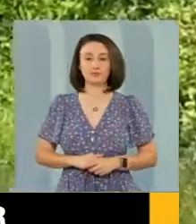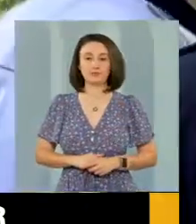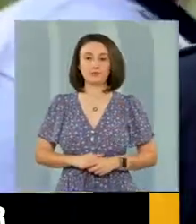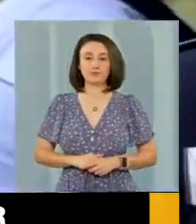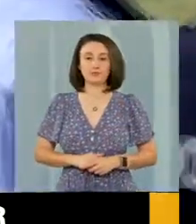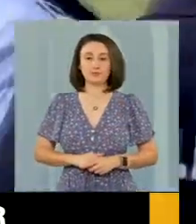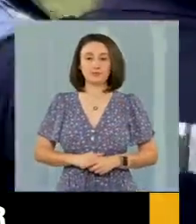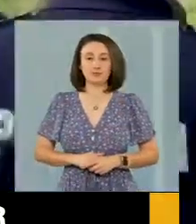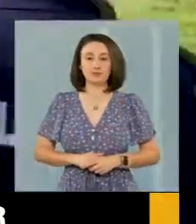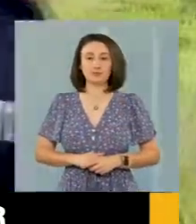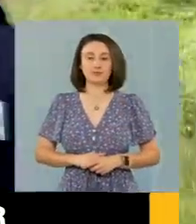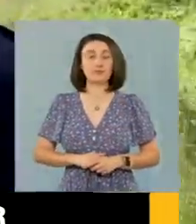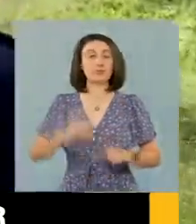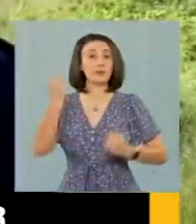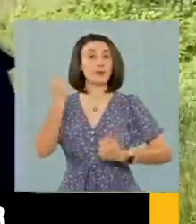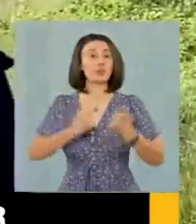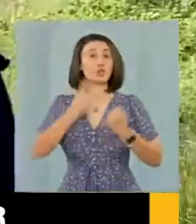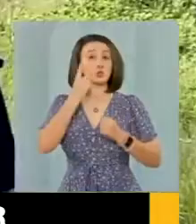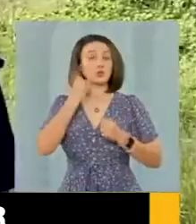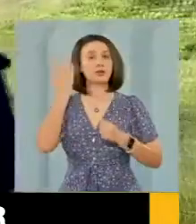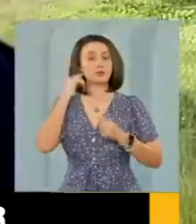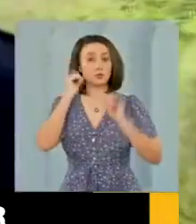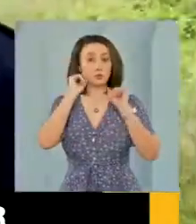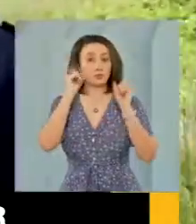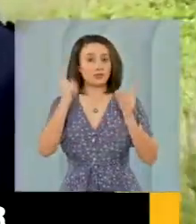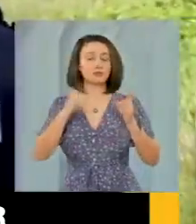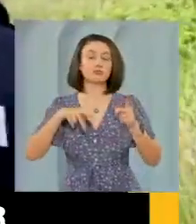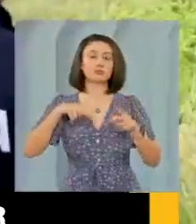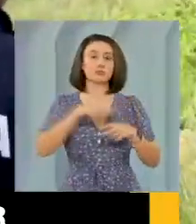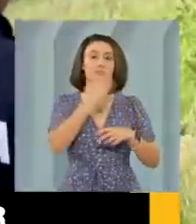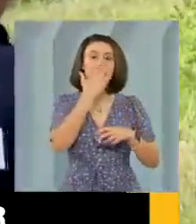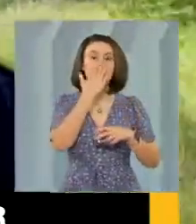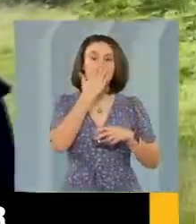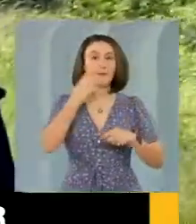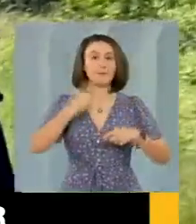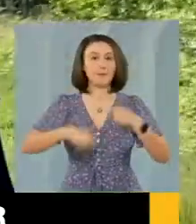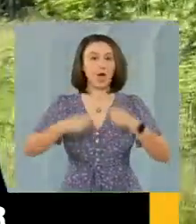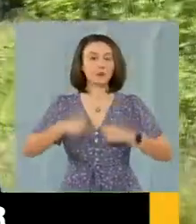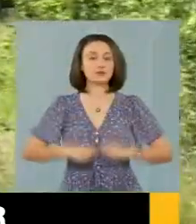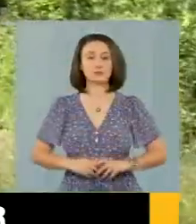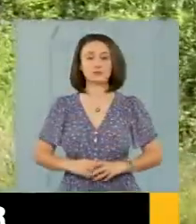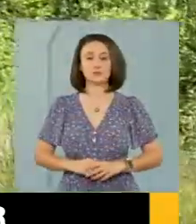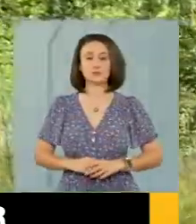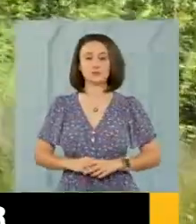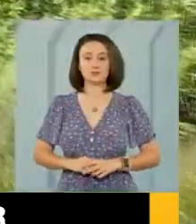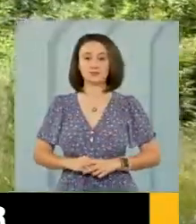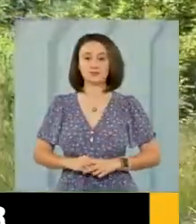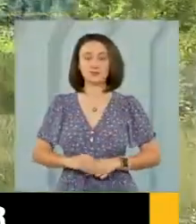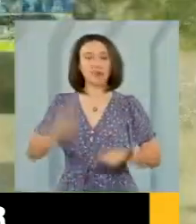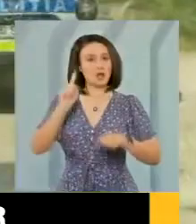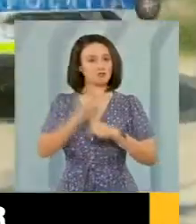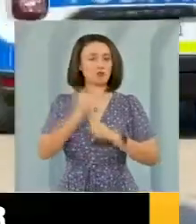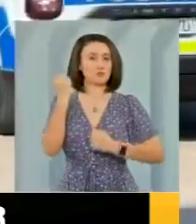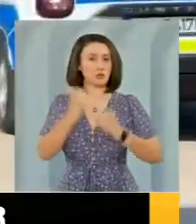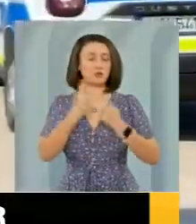Cluj Oradea vă mai mult mașina suspectului a fost surprinsă trecând prin fața unui magazin din localitatea corni cel același vehicul